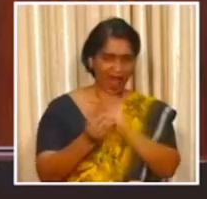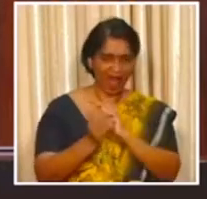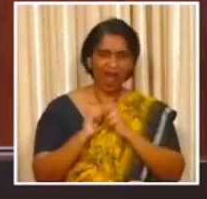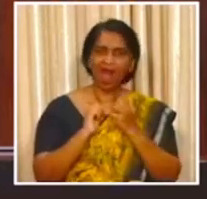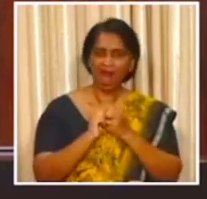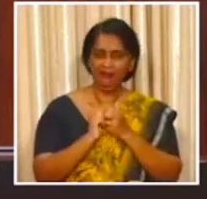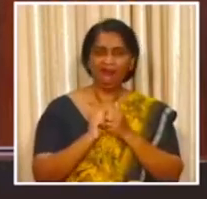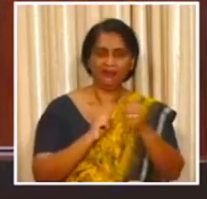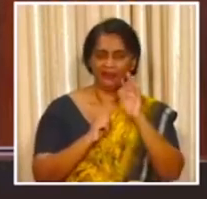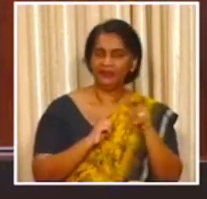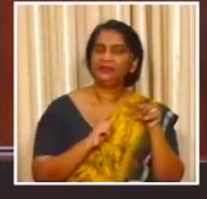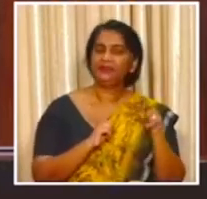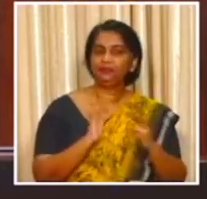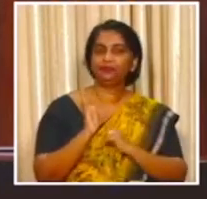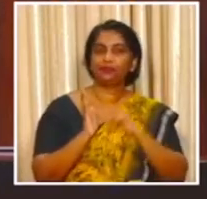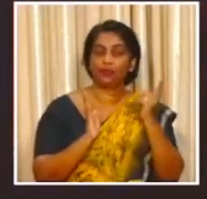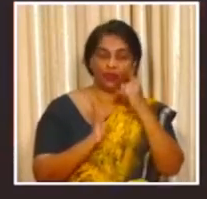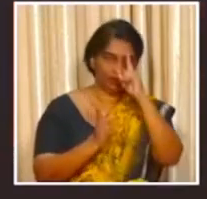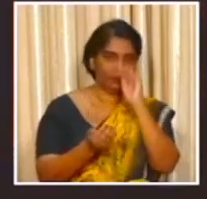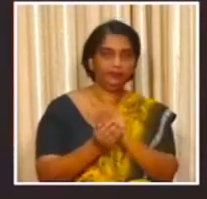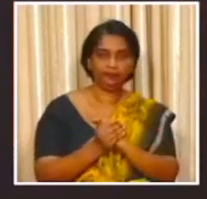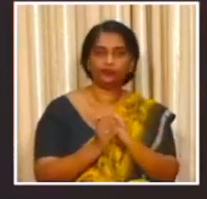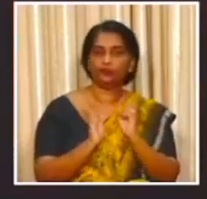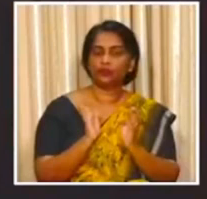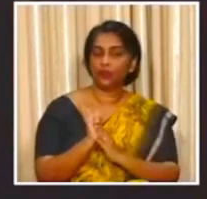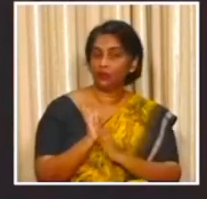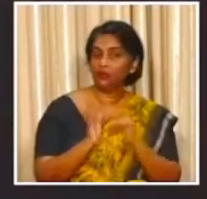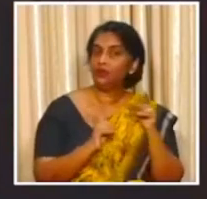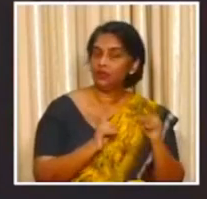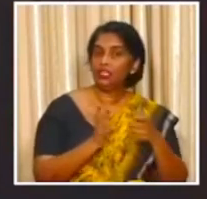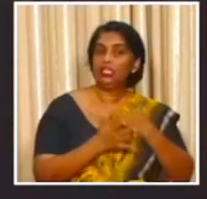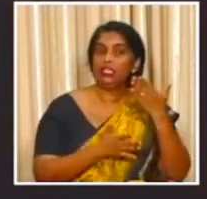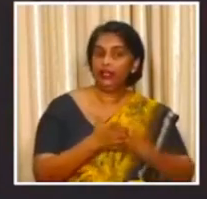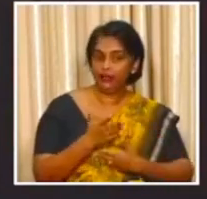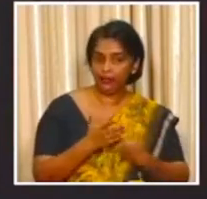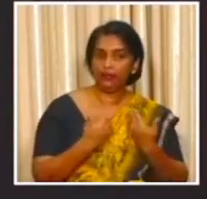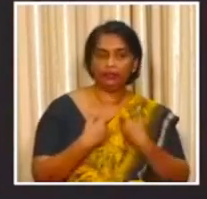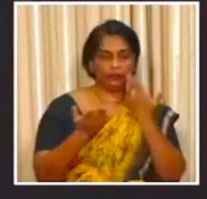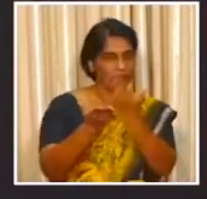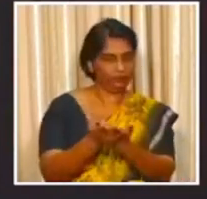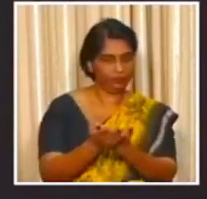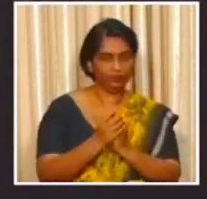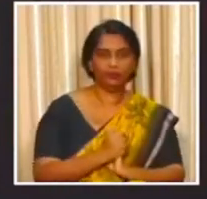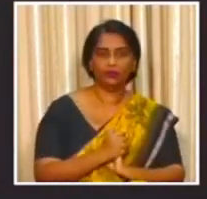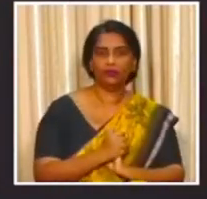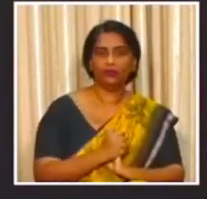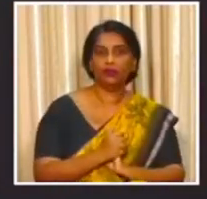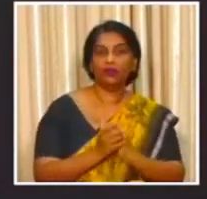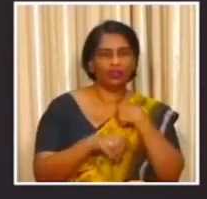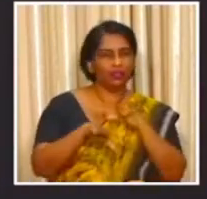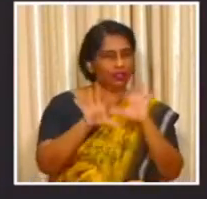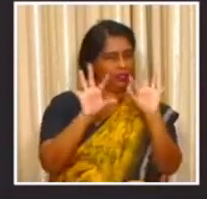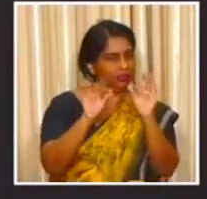බලපෑම් සම්බන්ධයෙන් ජාතික ආරක්ෂාව පිළිබඳ ආංශික අධීක්ෂණ කාර්ක සභාවේ වාර්තාව මම ඉදිරිපත් කරමි. මට එක